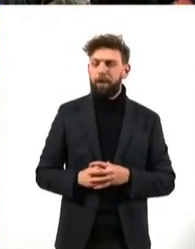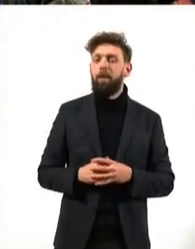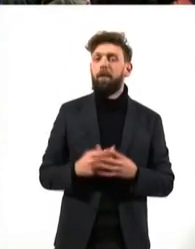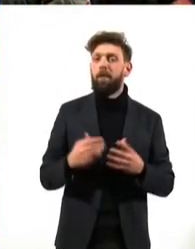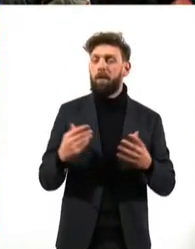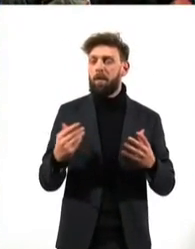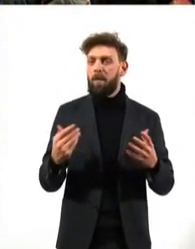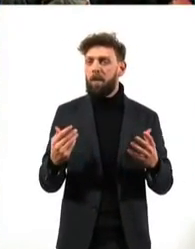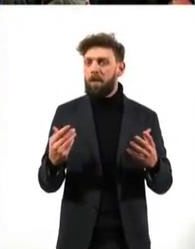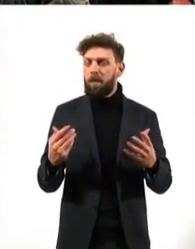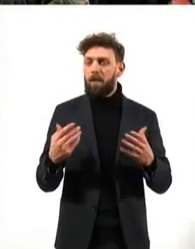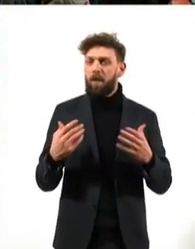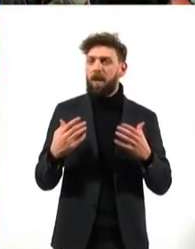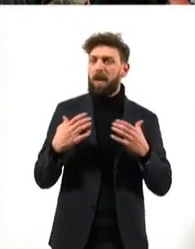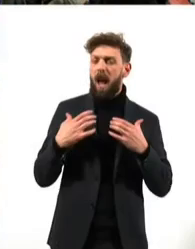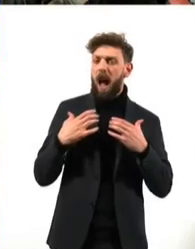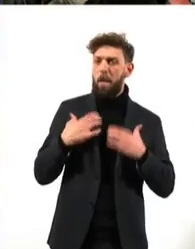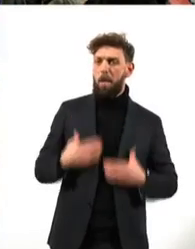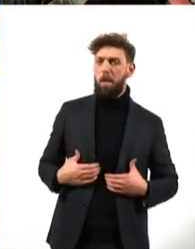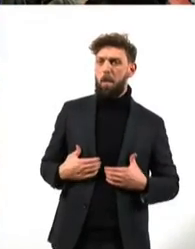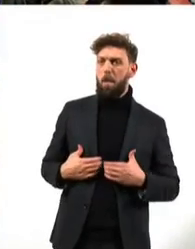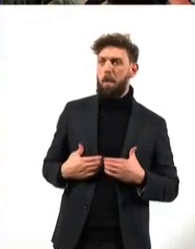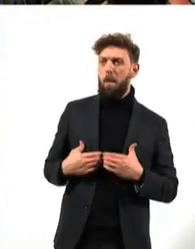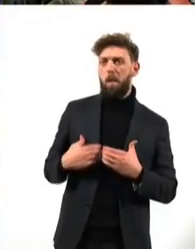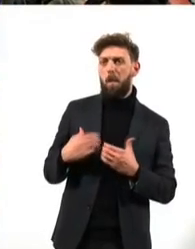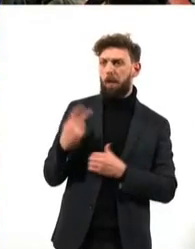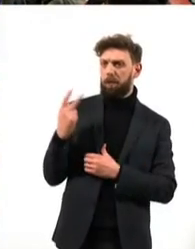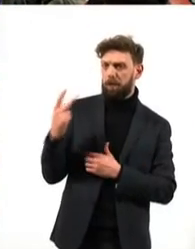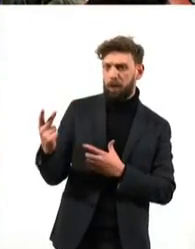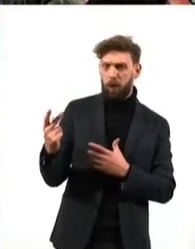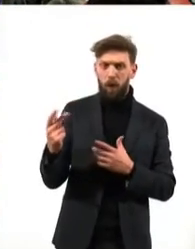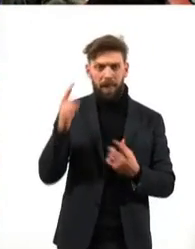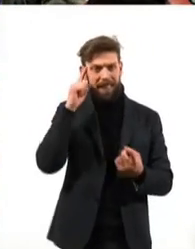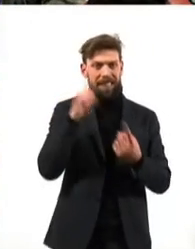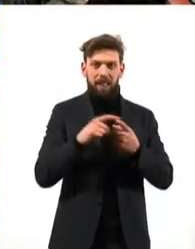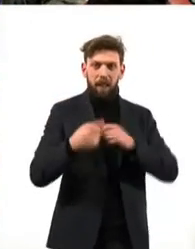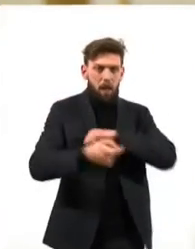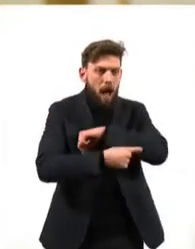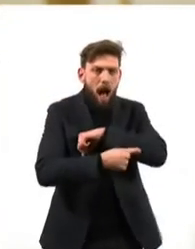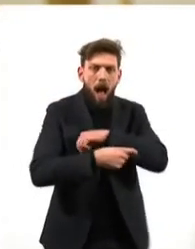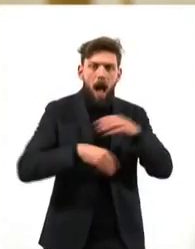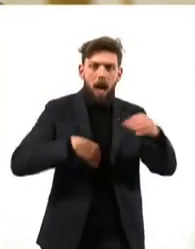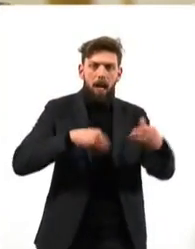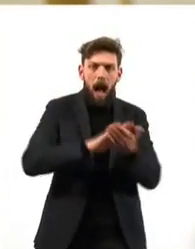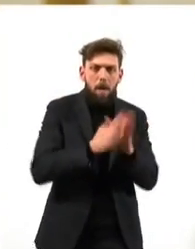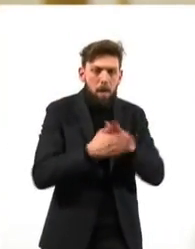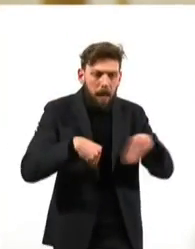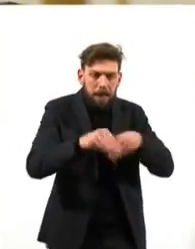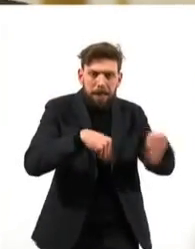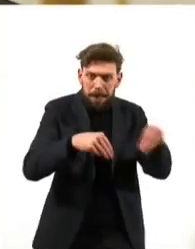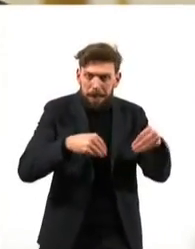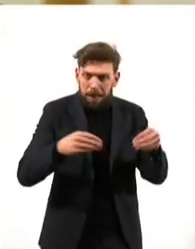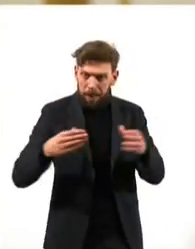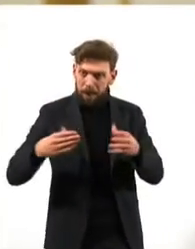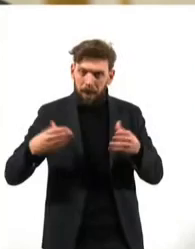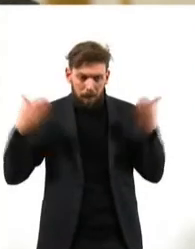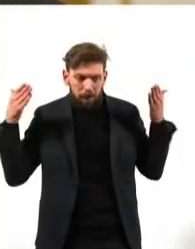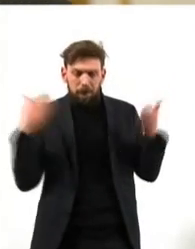membres de... entre guillemets, ton écurie, qui se sont un peu impliqués sur ce sujet. Je te laisse la parole. Bonsoir à tous. Merci